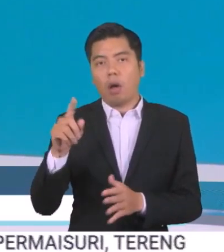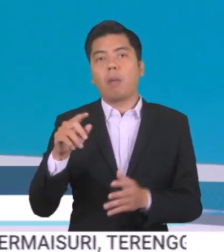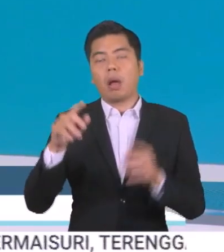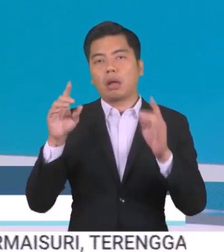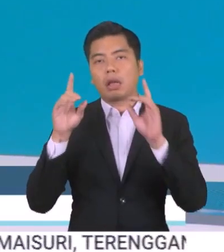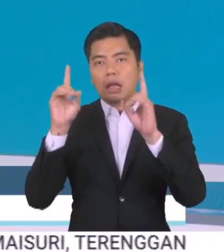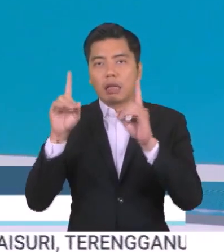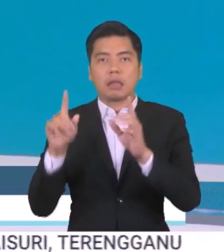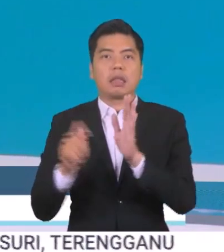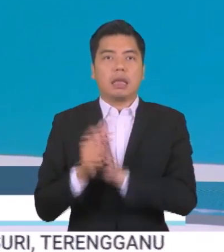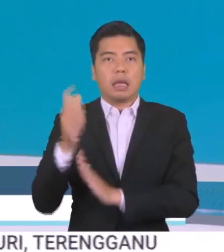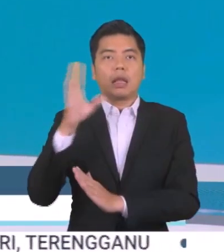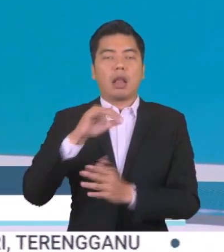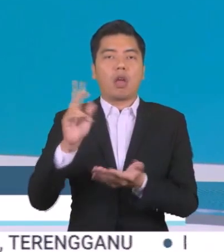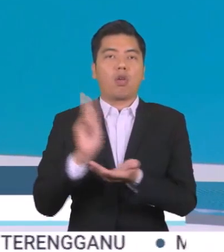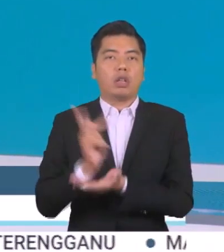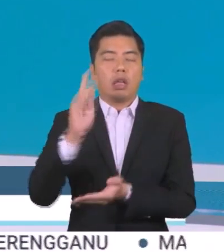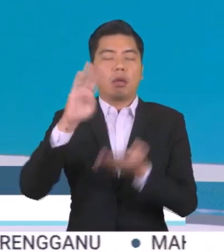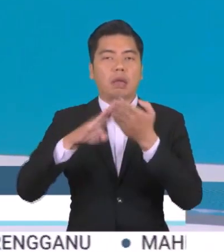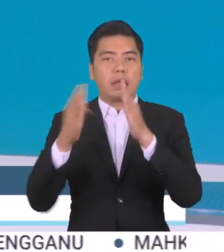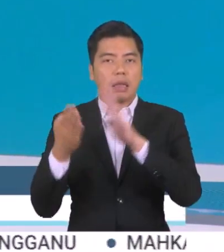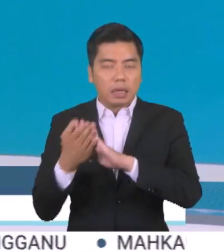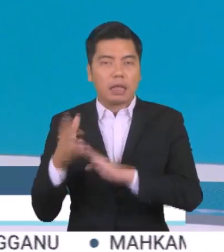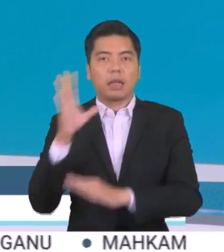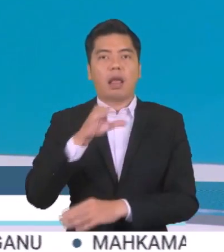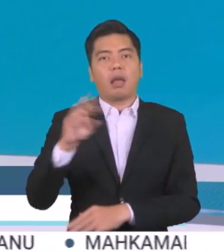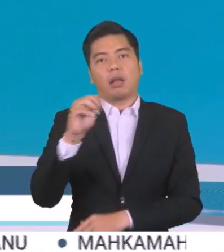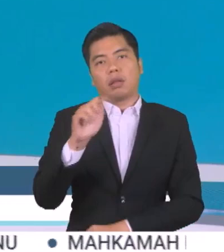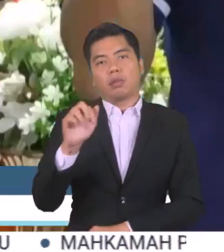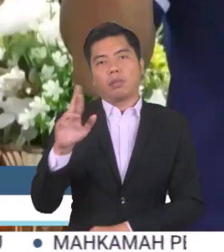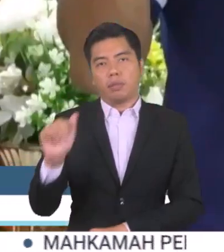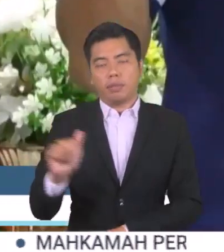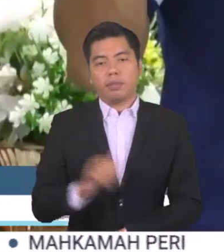tinggi, kolej komuniti dan kolej-kolej MARA.